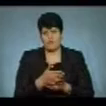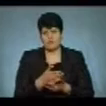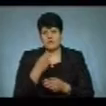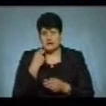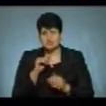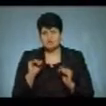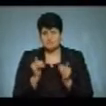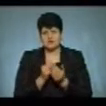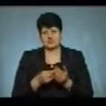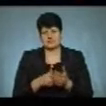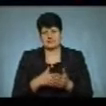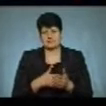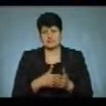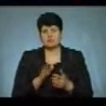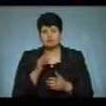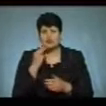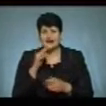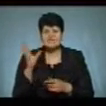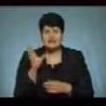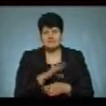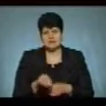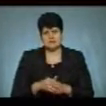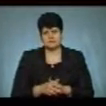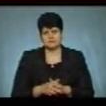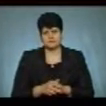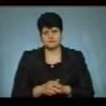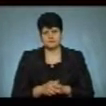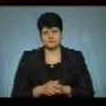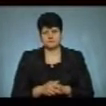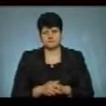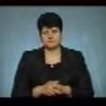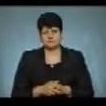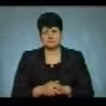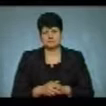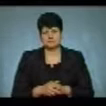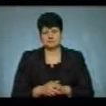щоб зменшили ціни. Буде краще для всіх. Марта Журавель, Андрій Прокопів. Новини.